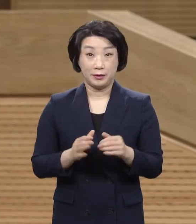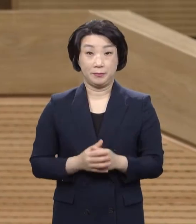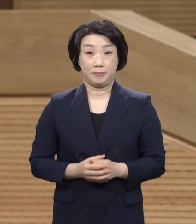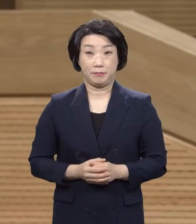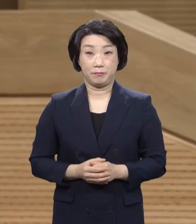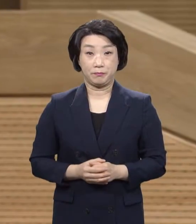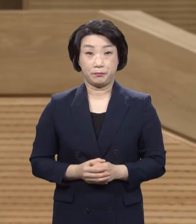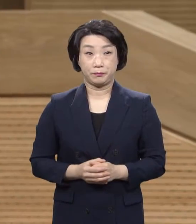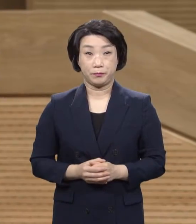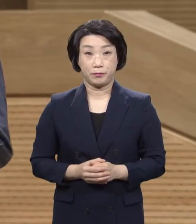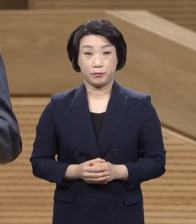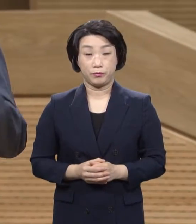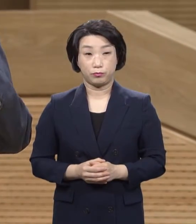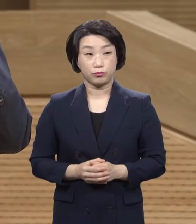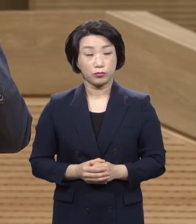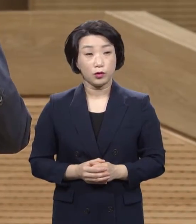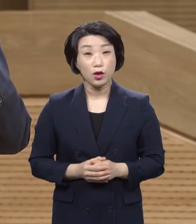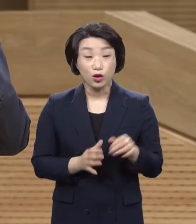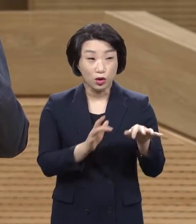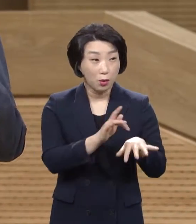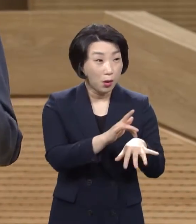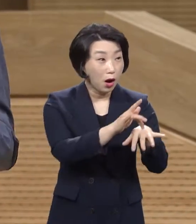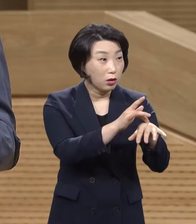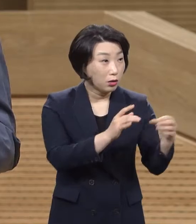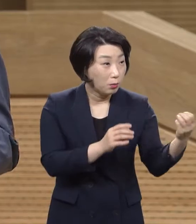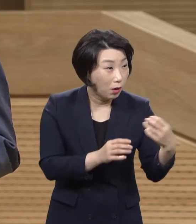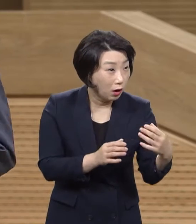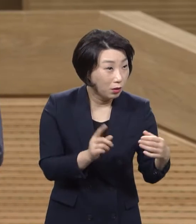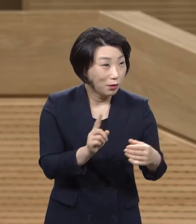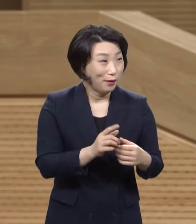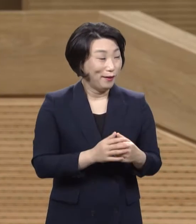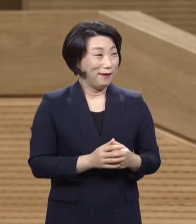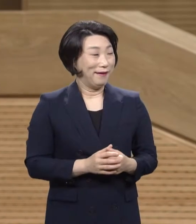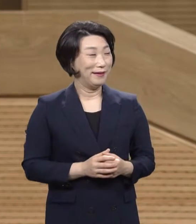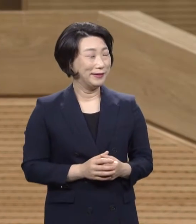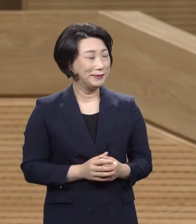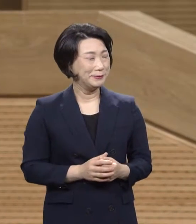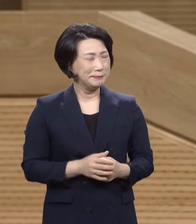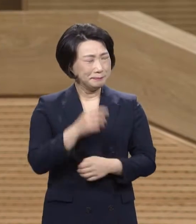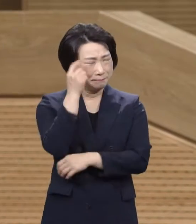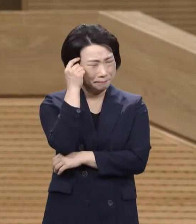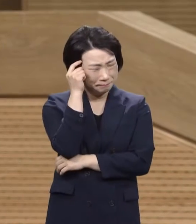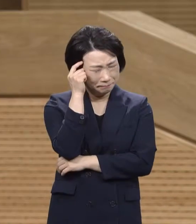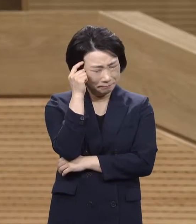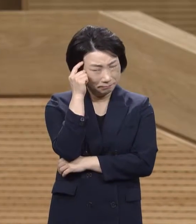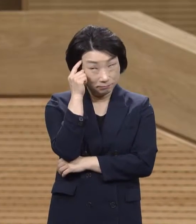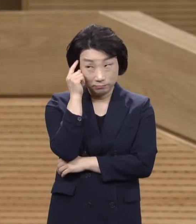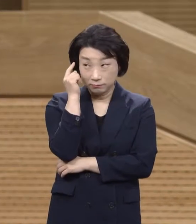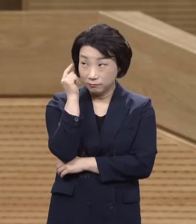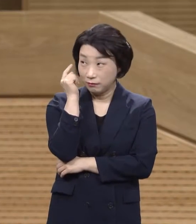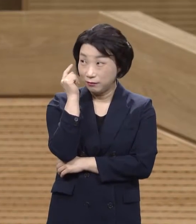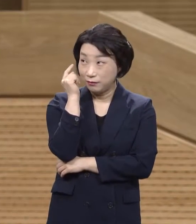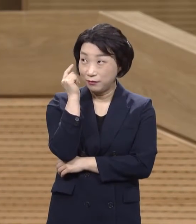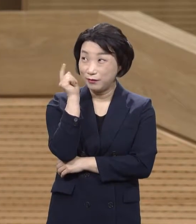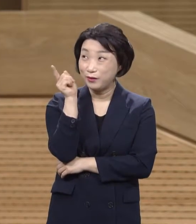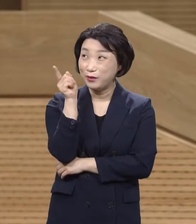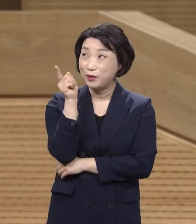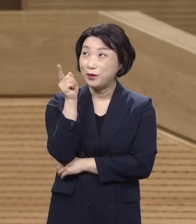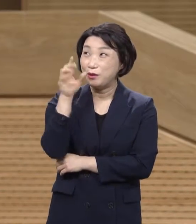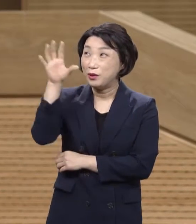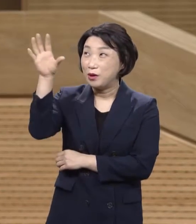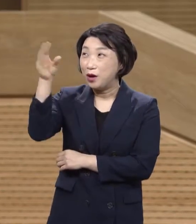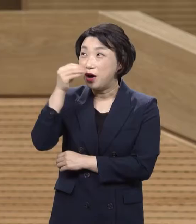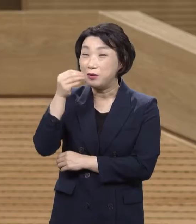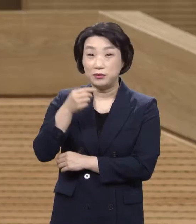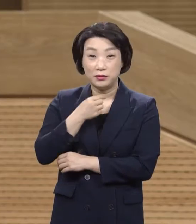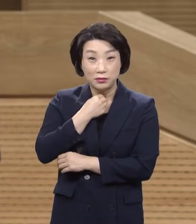그런데 아니 마귀 말을 듣고 가만히 생각해 보니까 먹는 것이 오라.